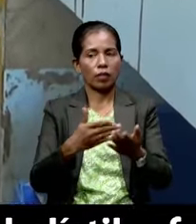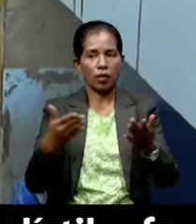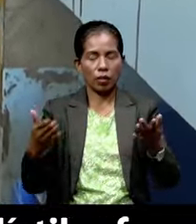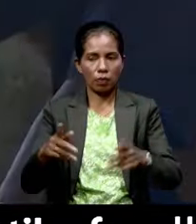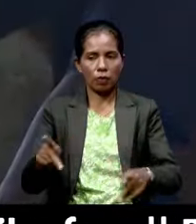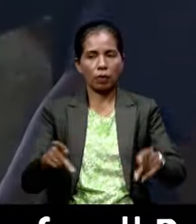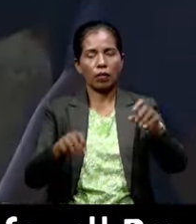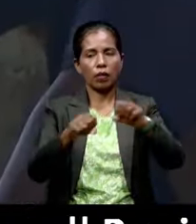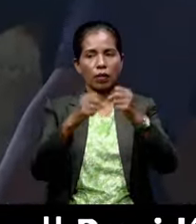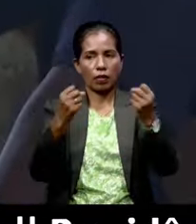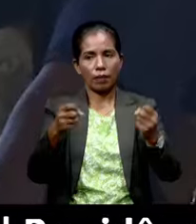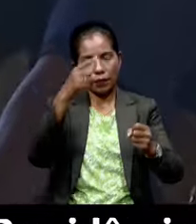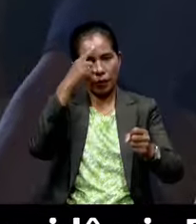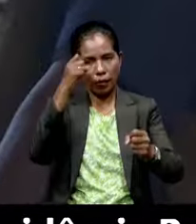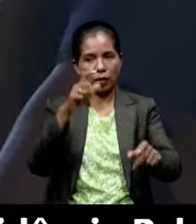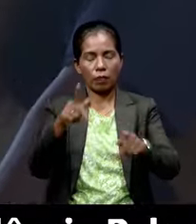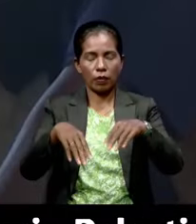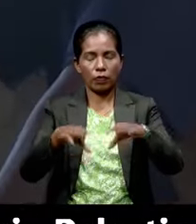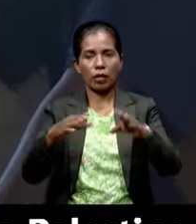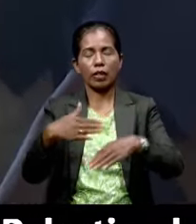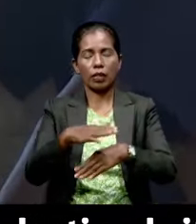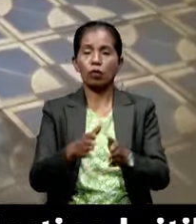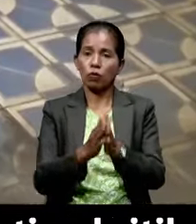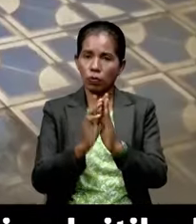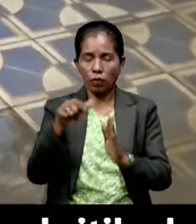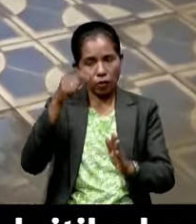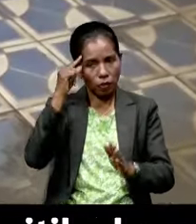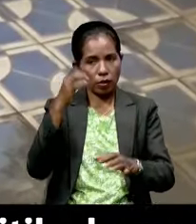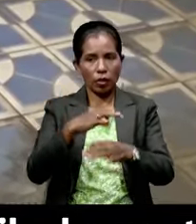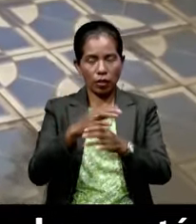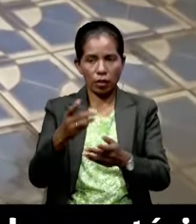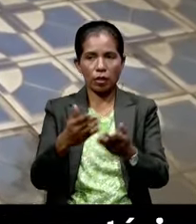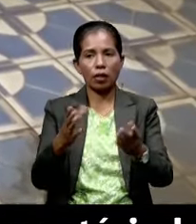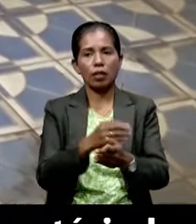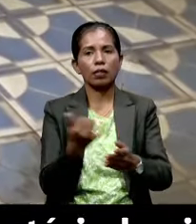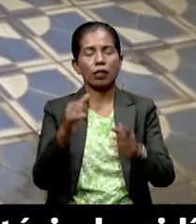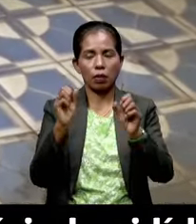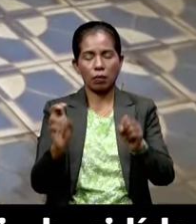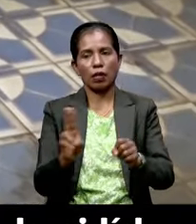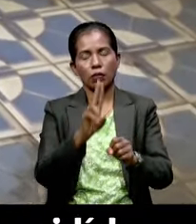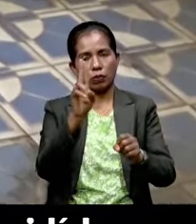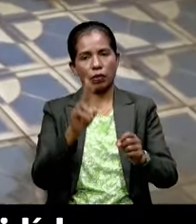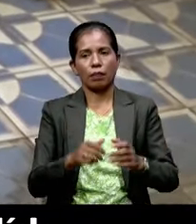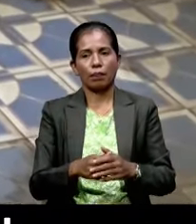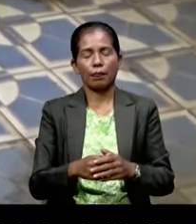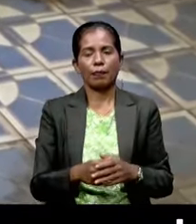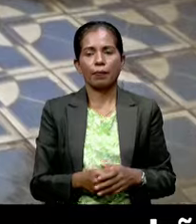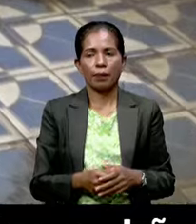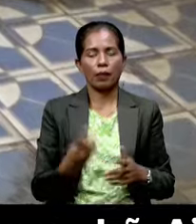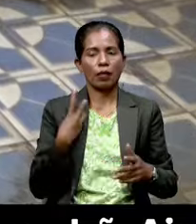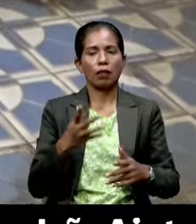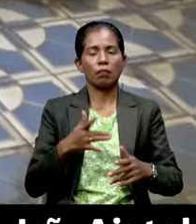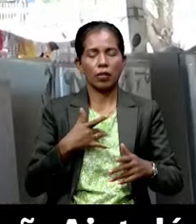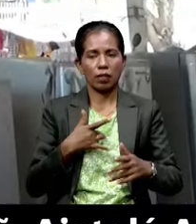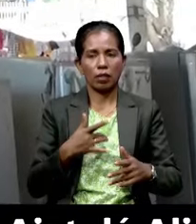publiku balung atona. Tamba ne vendedor ikan husu guvernu atu adia fasilita publiku nune sira bele utilizia. Ami ini sentilahamu